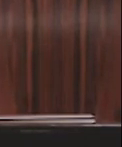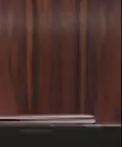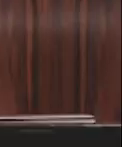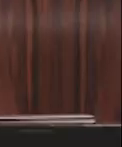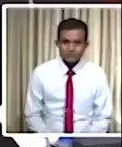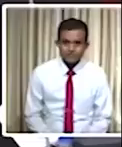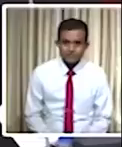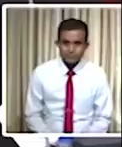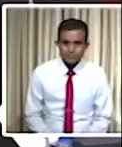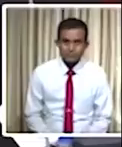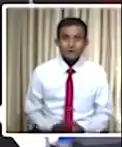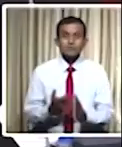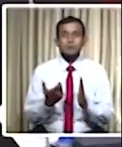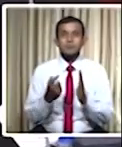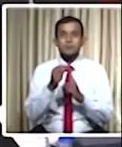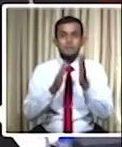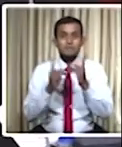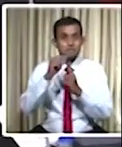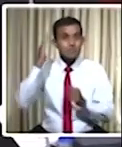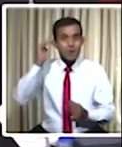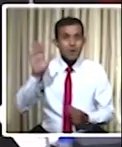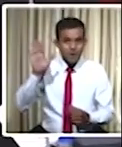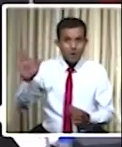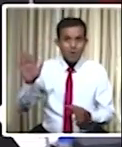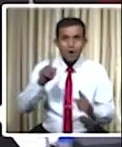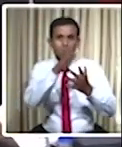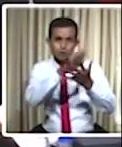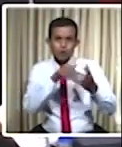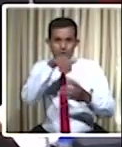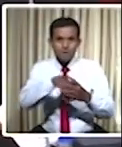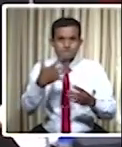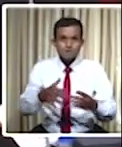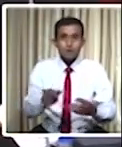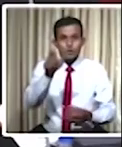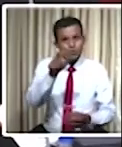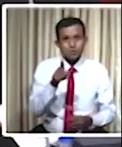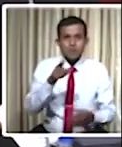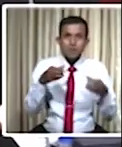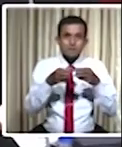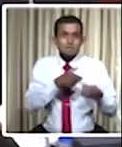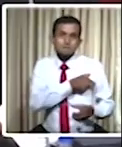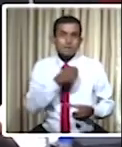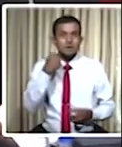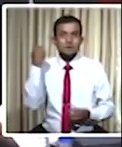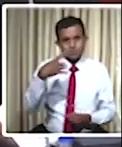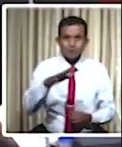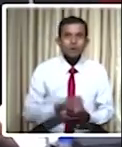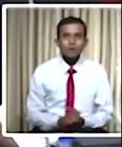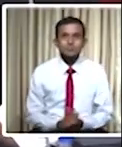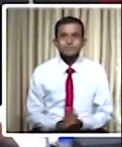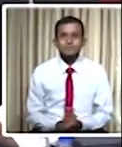රෝහිණී විජේරත්න මන්ත්‍රීතුමගේ කතාවේ සඳහන් පරිදි මම ඔබතුමාට පක්ෂ නායක රැස්වීමේදීත් කියලා